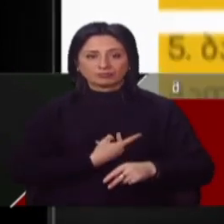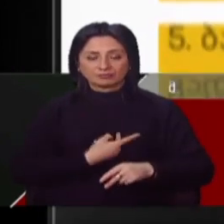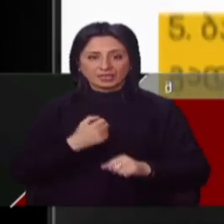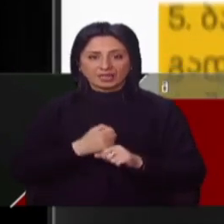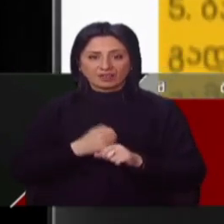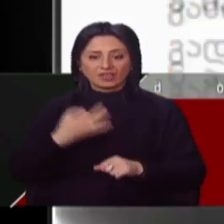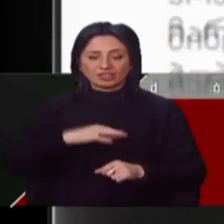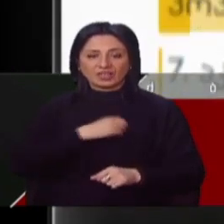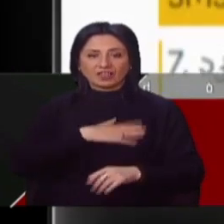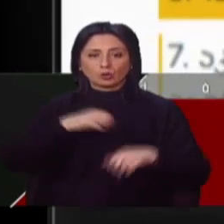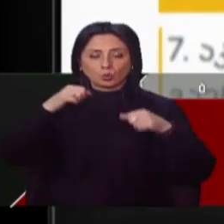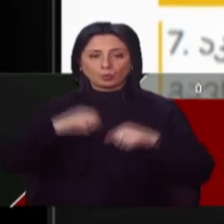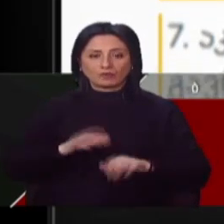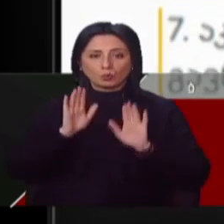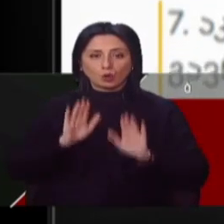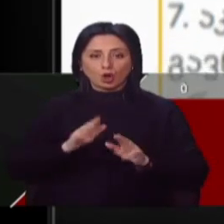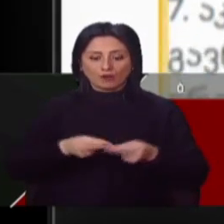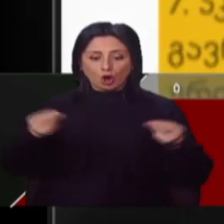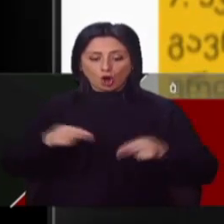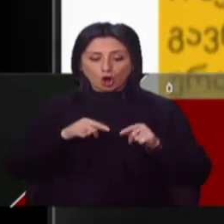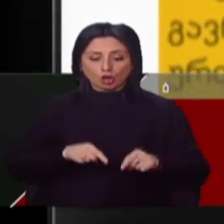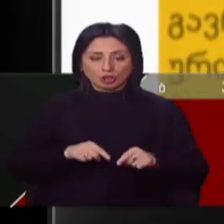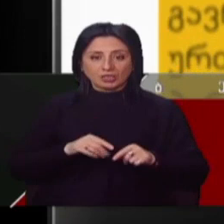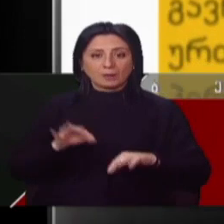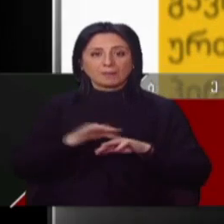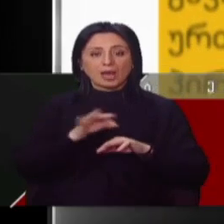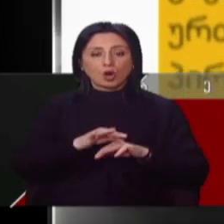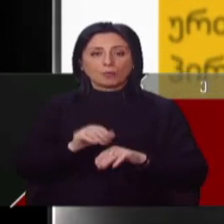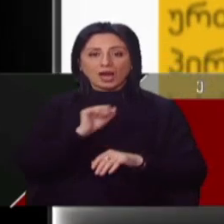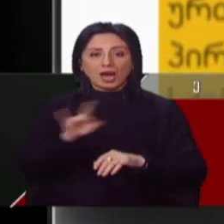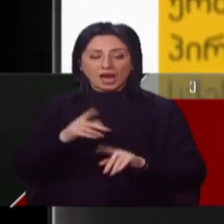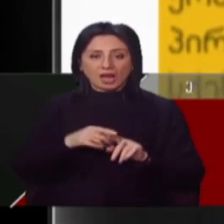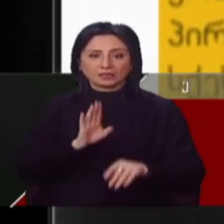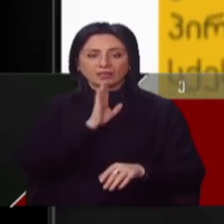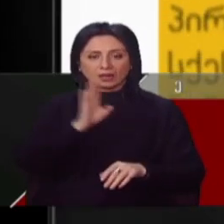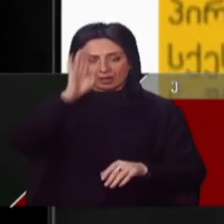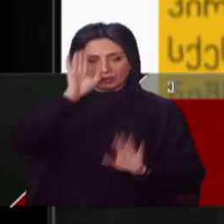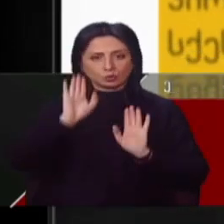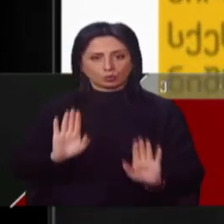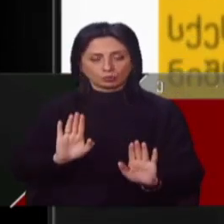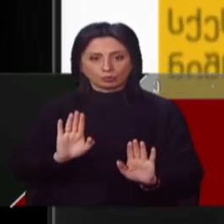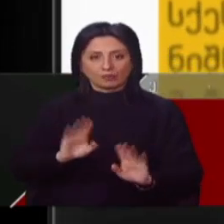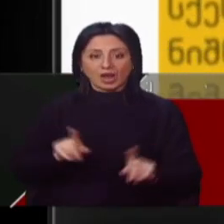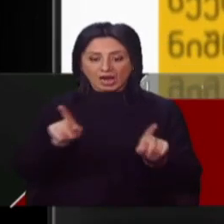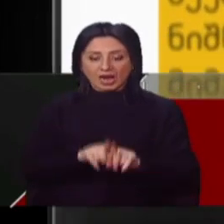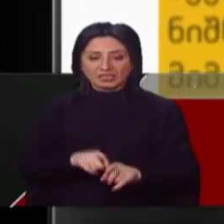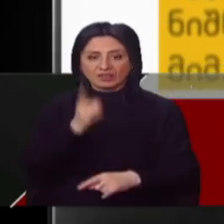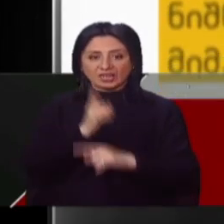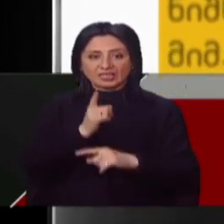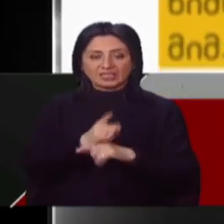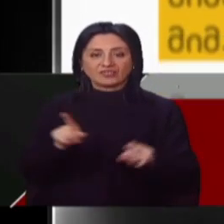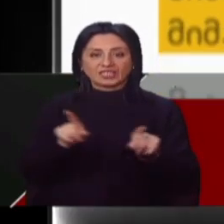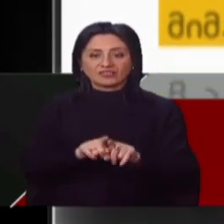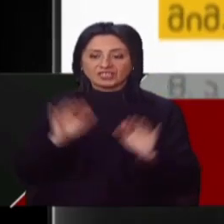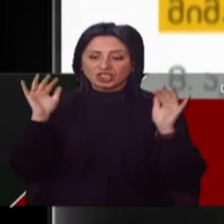manipulatsiebi, shvila daqvanis uplebaki mkholod khortsinebashi mqop meugleebs an heteroseksual pirsekneba, asebe ikrzaleba